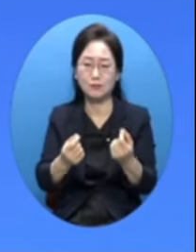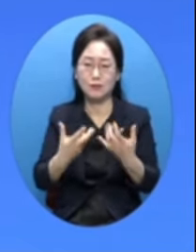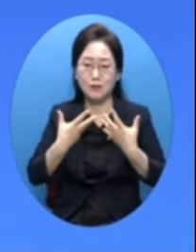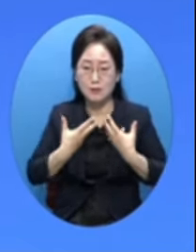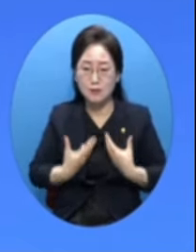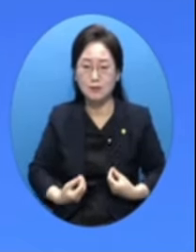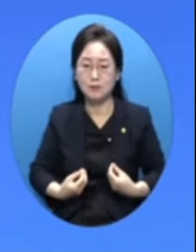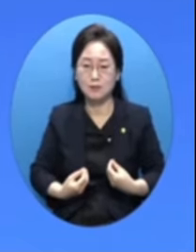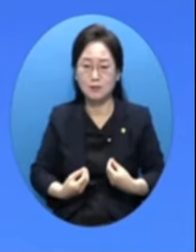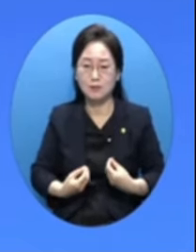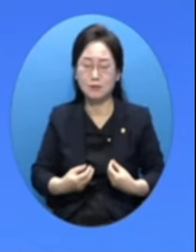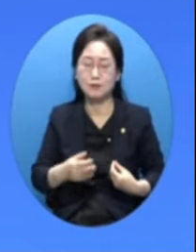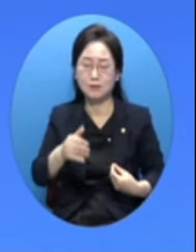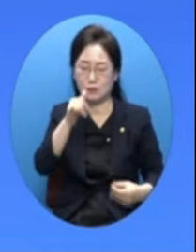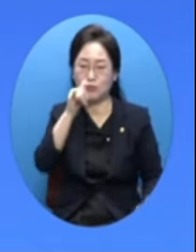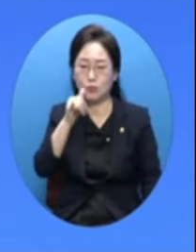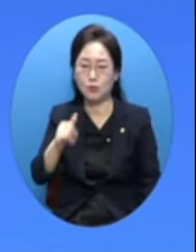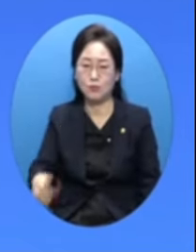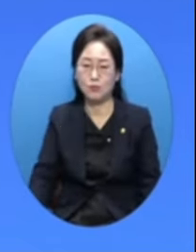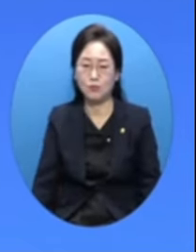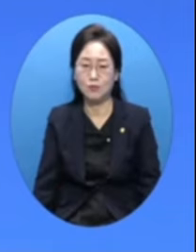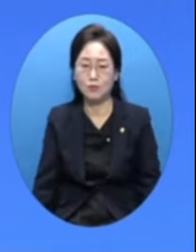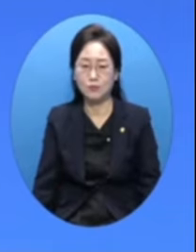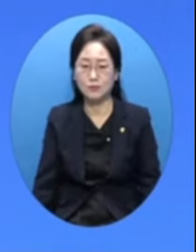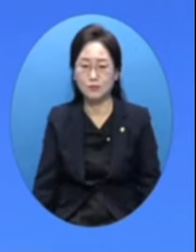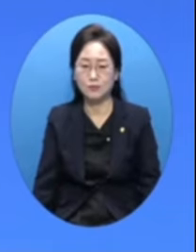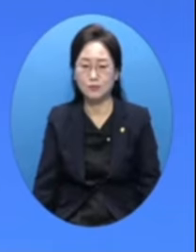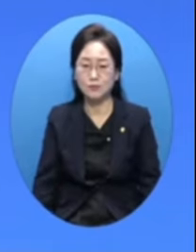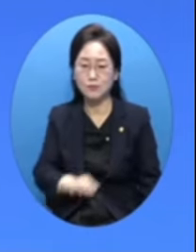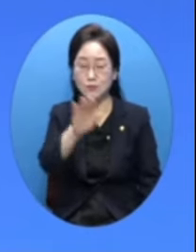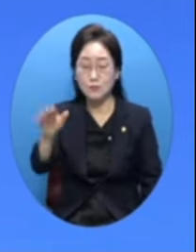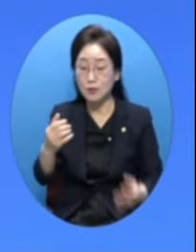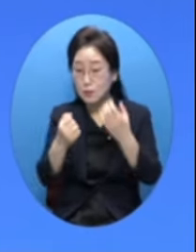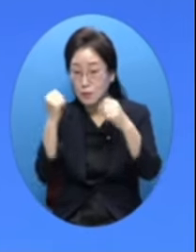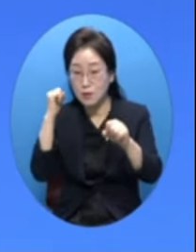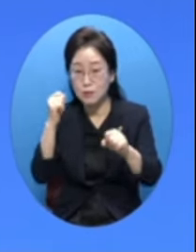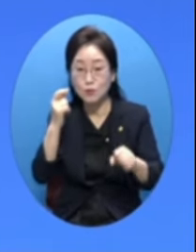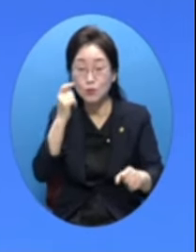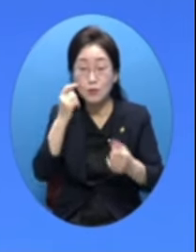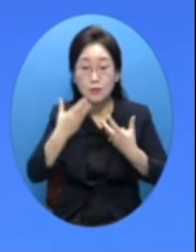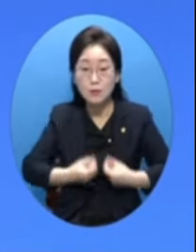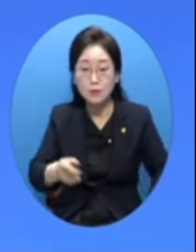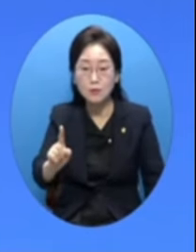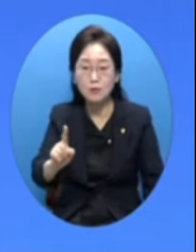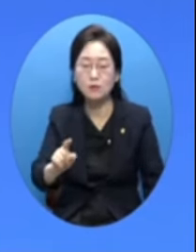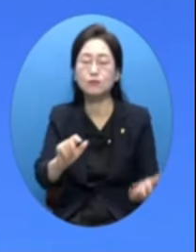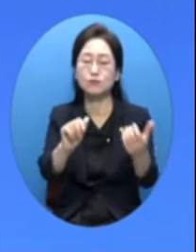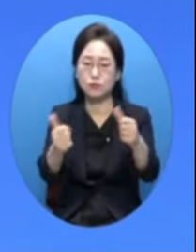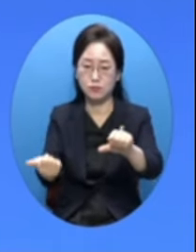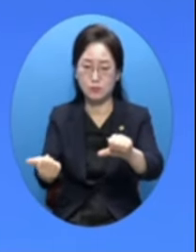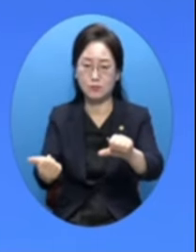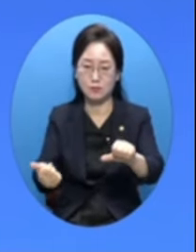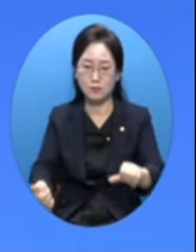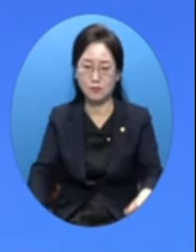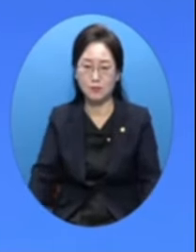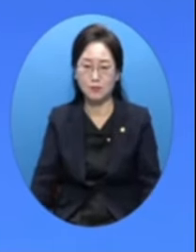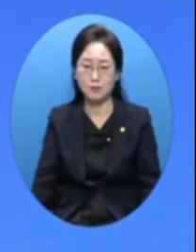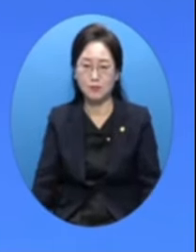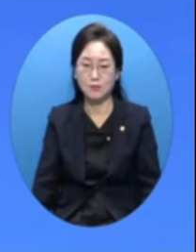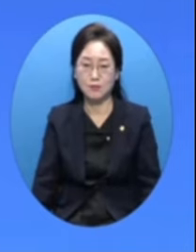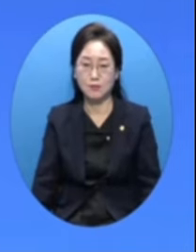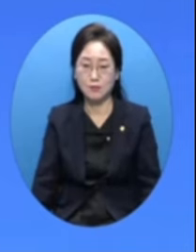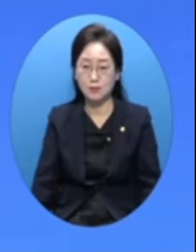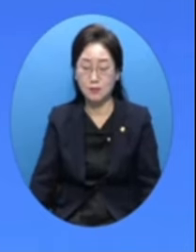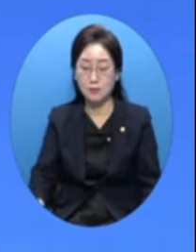절망의 시간을 맞이할 수 있습니다. 그런데 우리가 피할 수 없는 절망이 죽음이라고 하는 것입니다. 이 없이